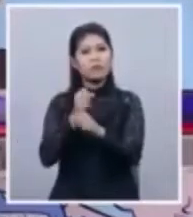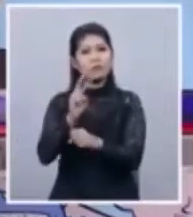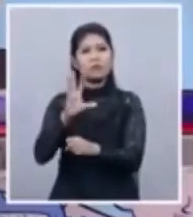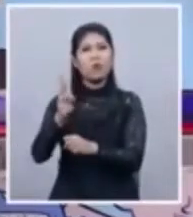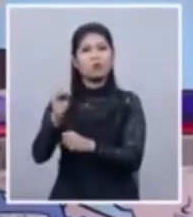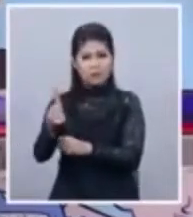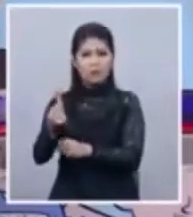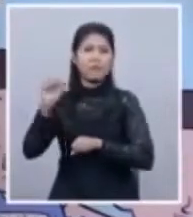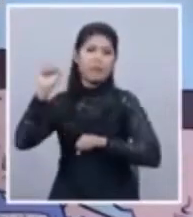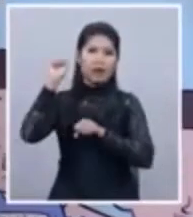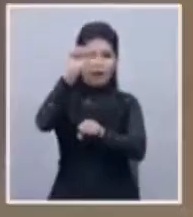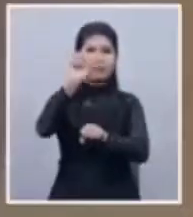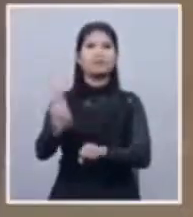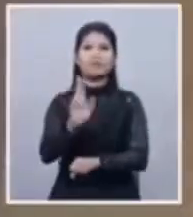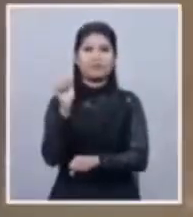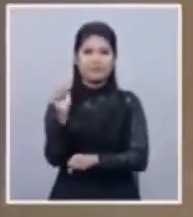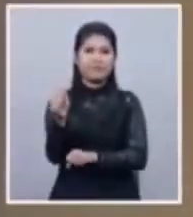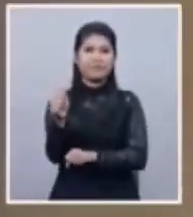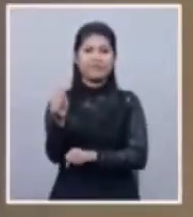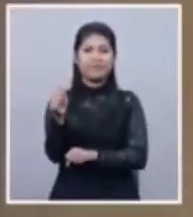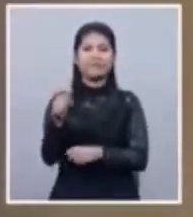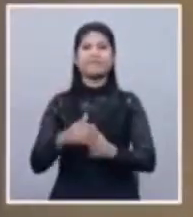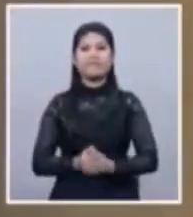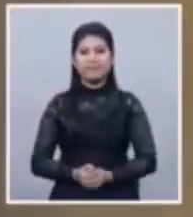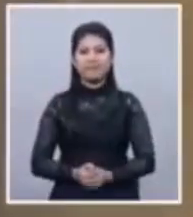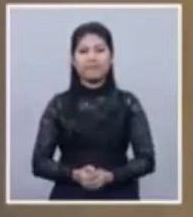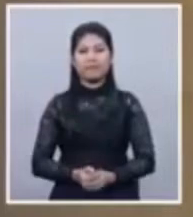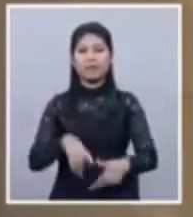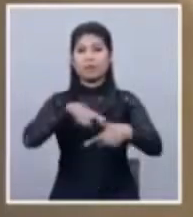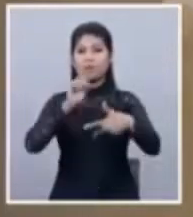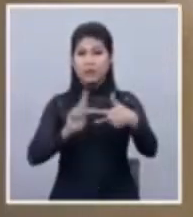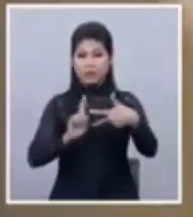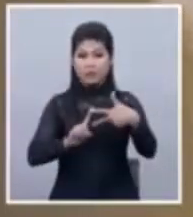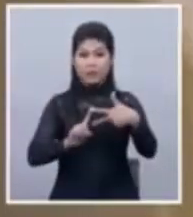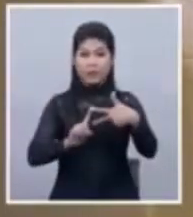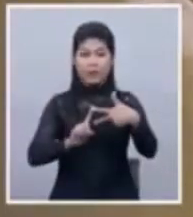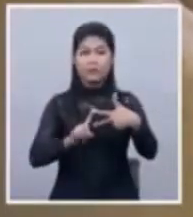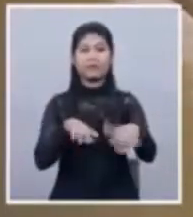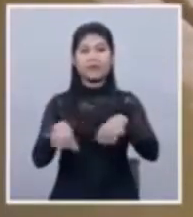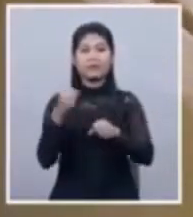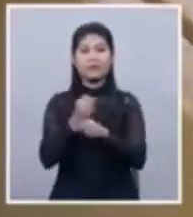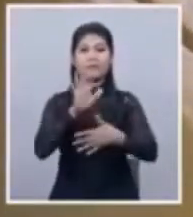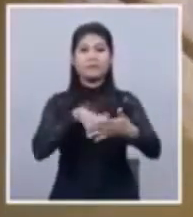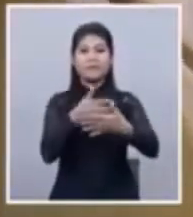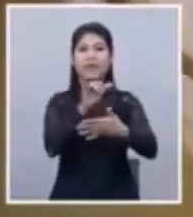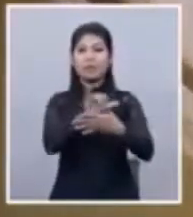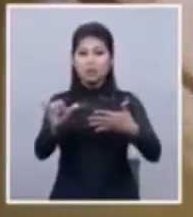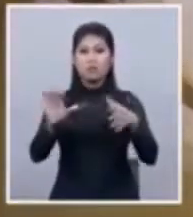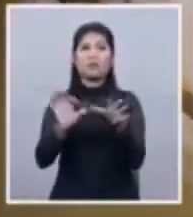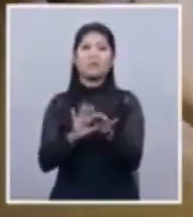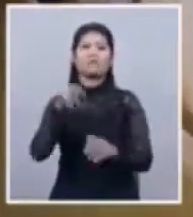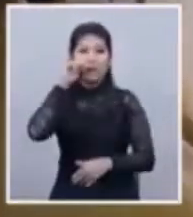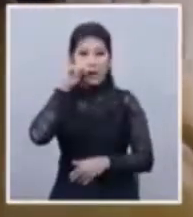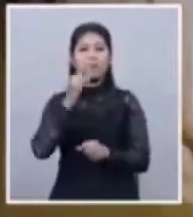ก็จะมีผลเรียบร้อยจะสามารถออกมาใช้งานได้เลยนะครับส่วนงานที่2ก็คือว่าจัดทำแผนยุทธศาสตร์น้ำนะครับซึ่งผม